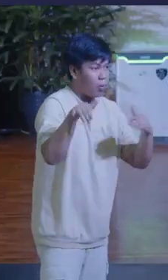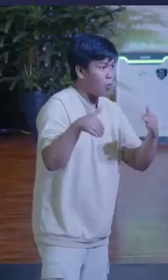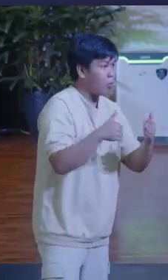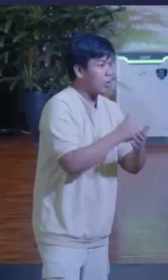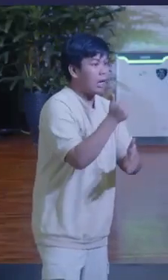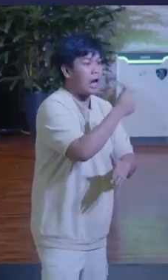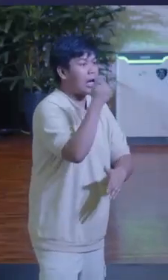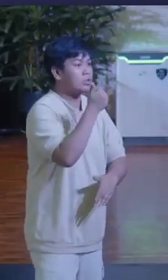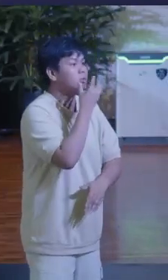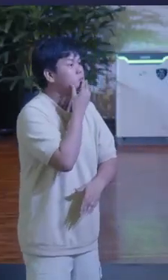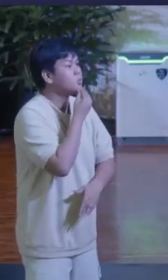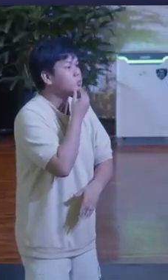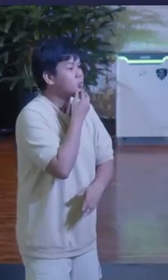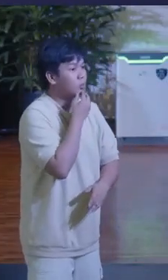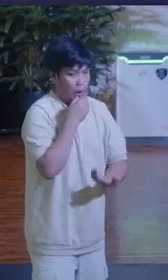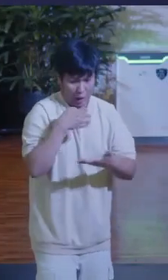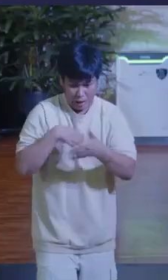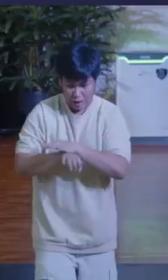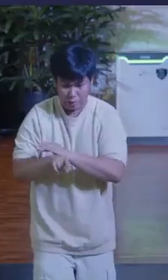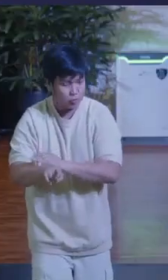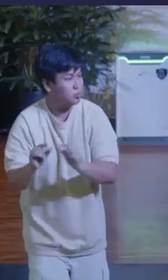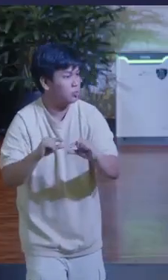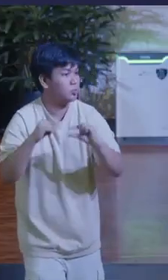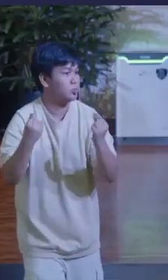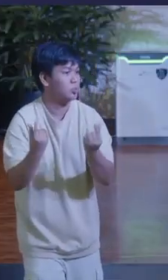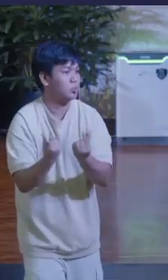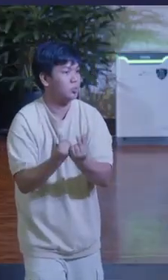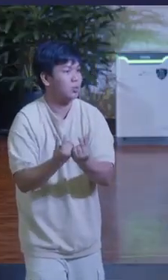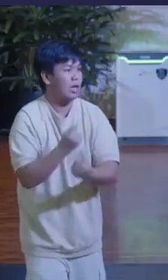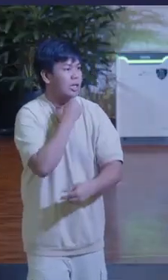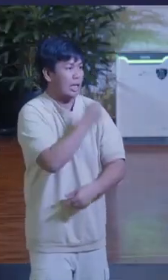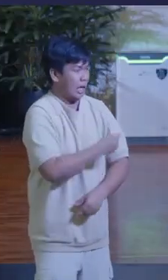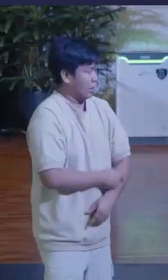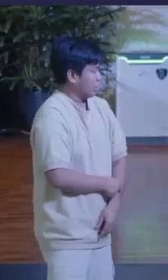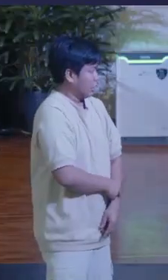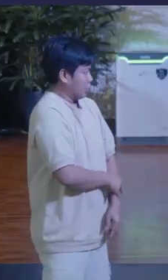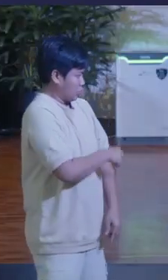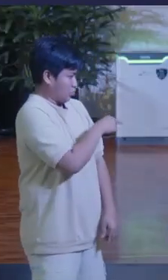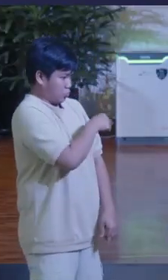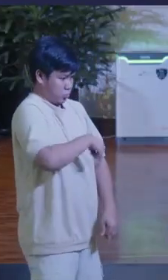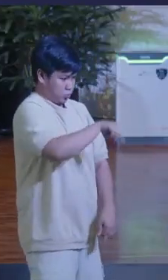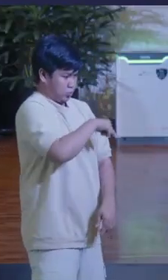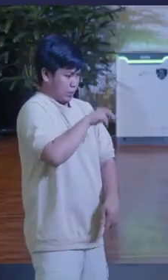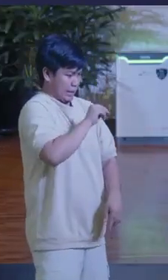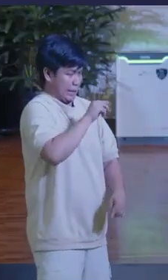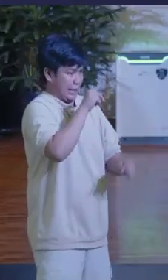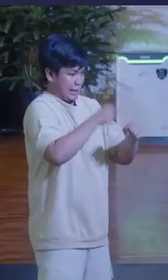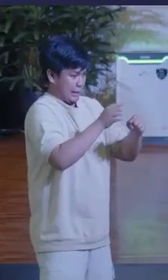mga Judaizers. Yung mga Judaizers ay mga Hudyo na